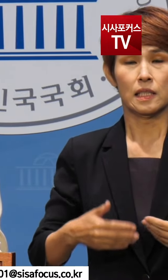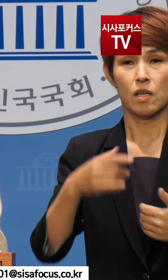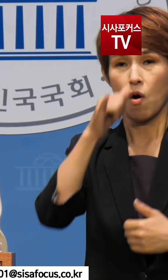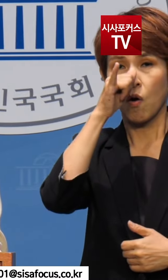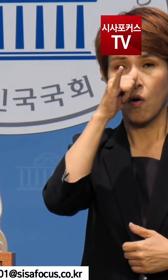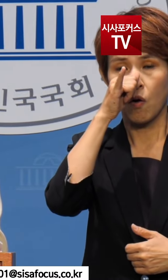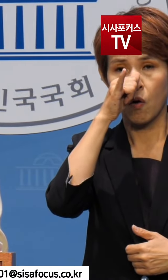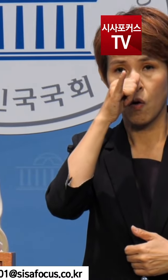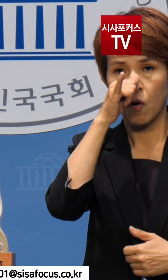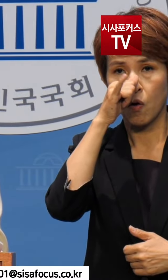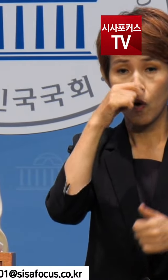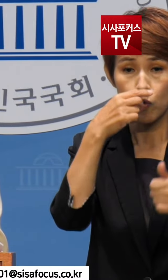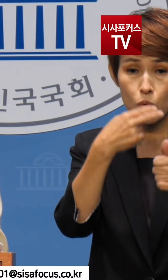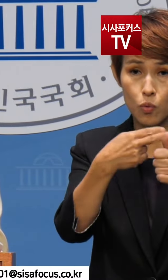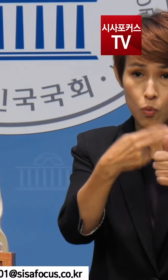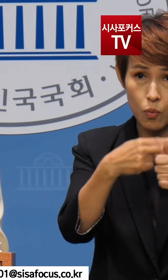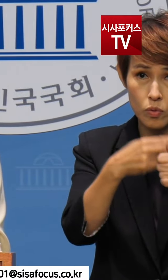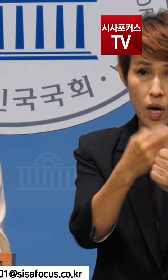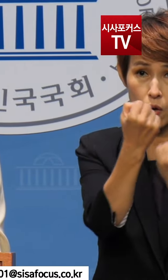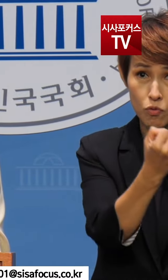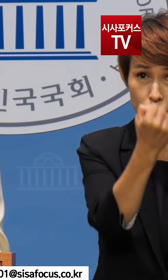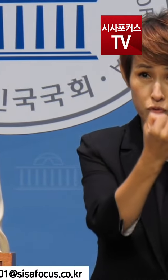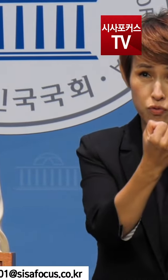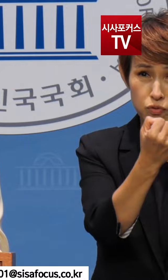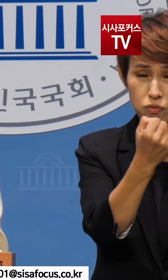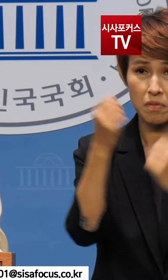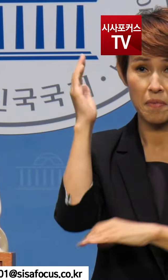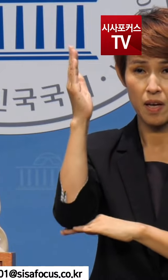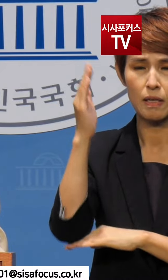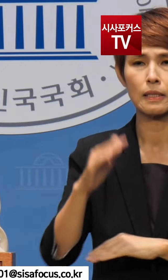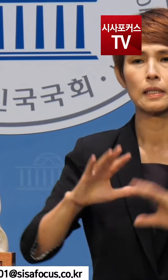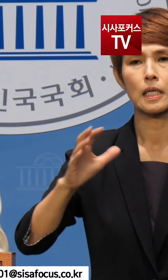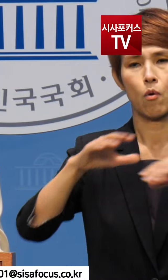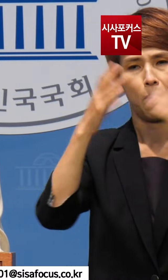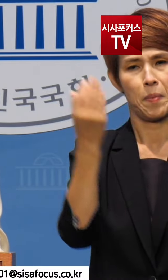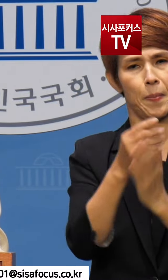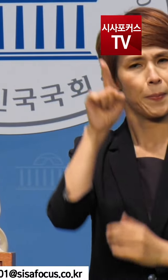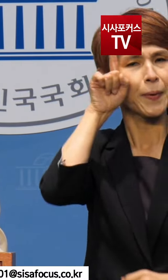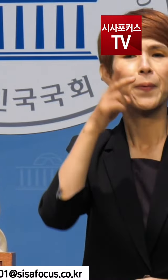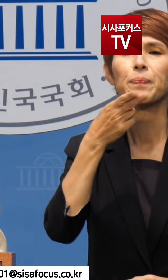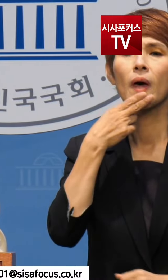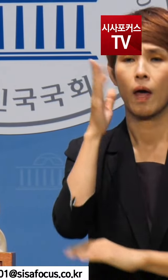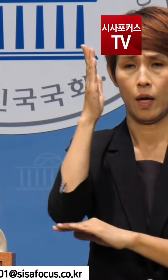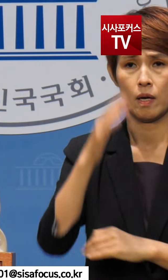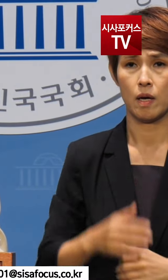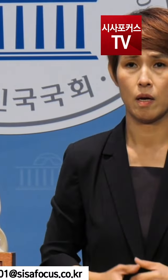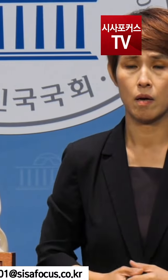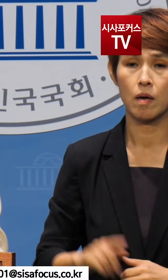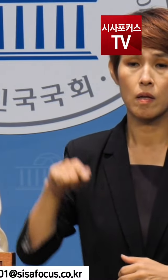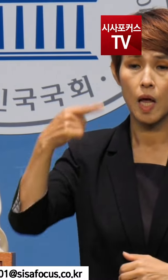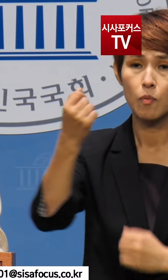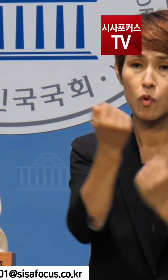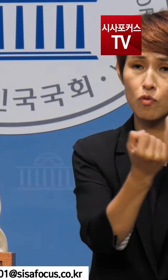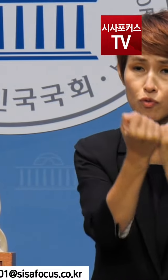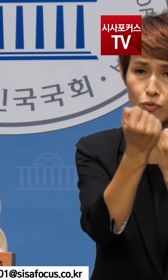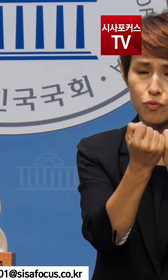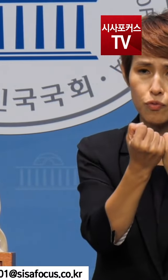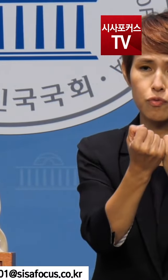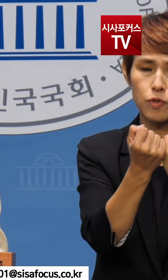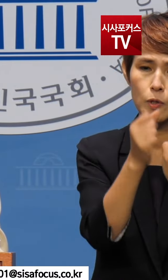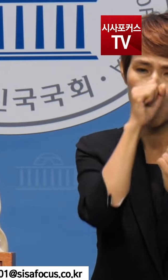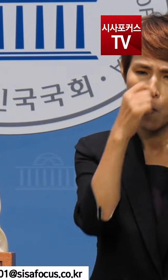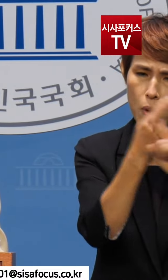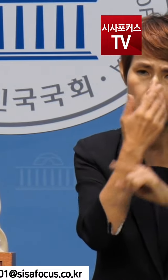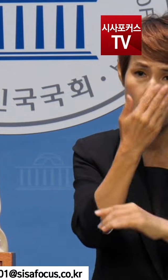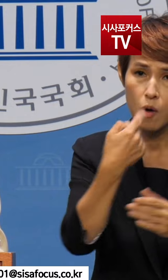교원 연수에 대해서 세상에 어떤 일도 완벽한 준비는 없다고 말했습니다. 다음 연수가 개선될 수 있도록 꾸준히